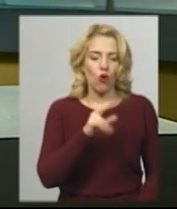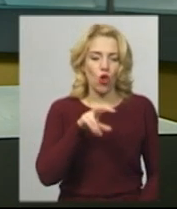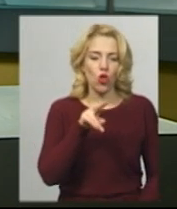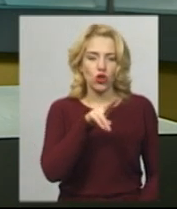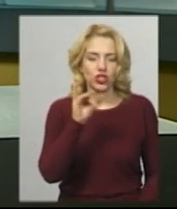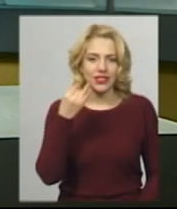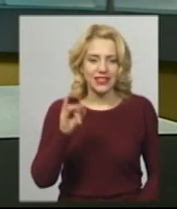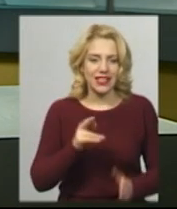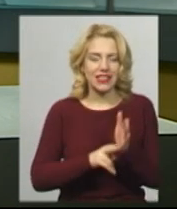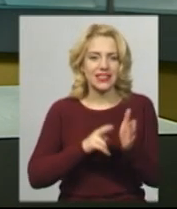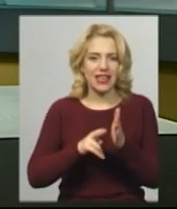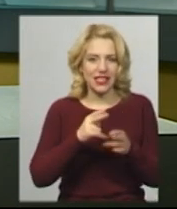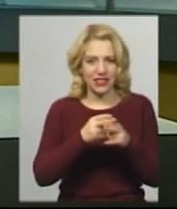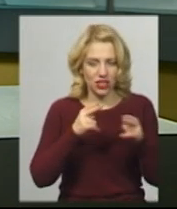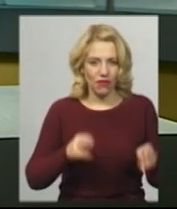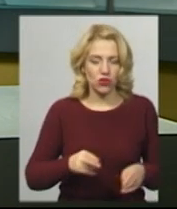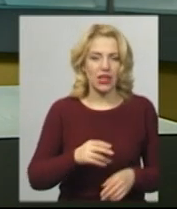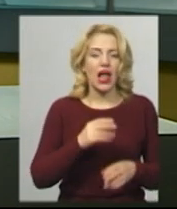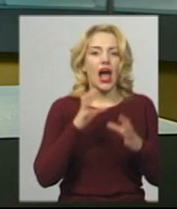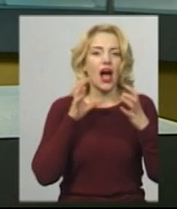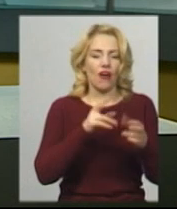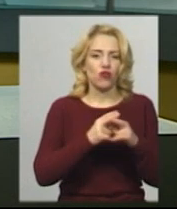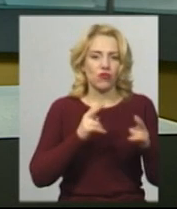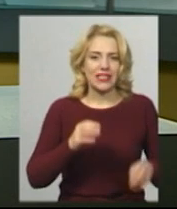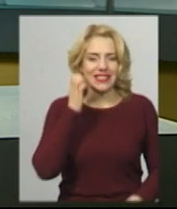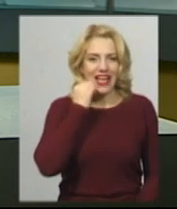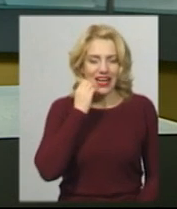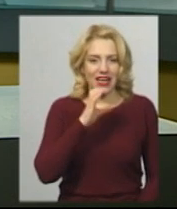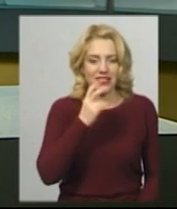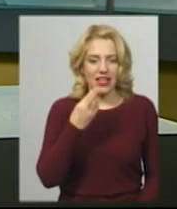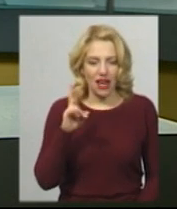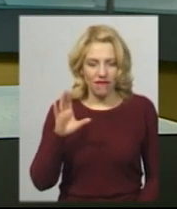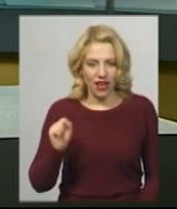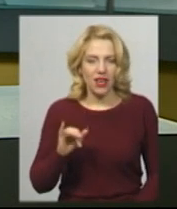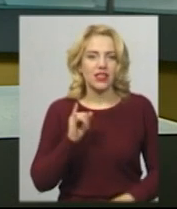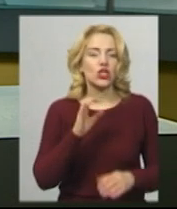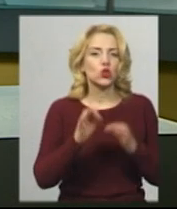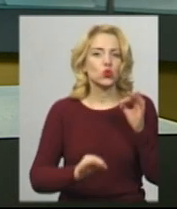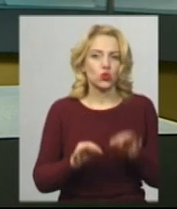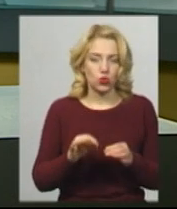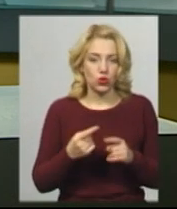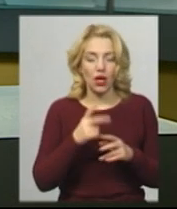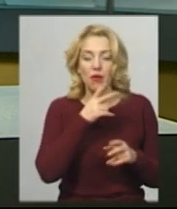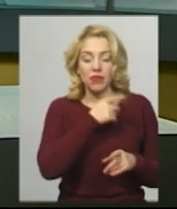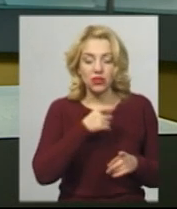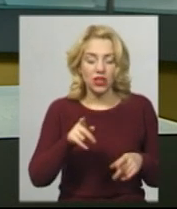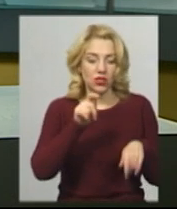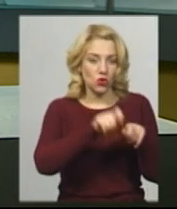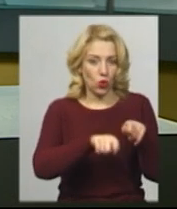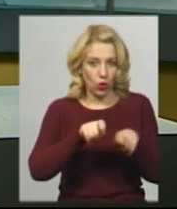вокзалу, автовокзалу у Старій Синяві та Ізяславського районного суду. За словами Інни Глеги, під час огляду приміщень